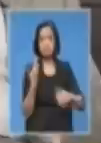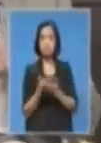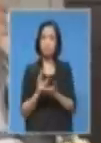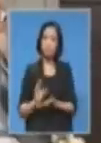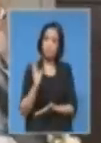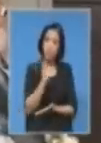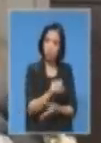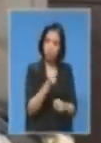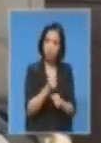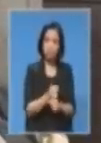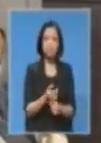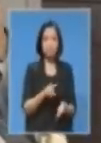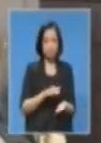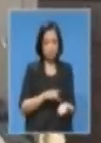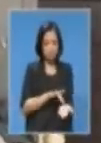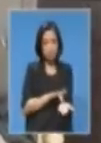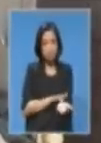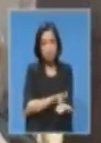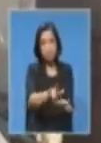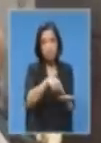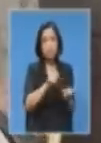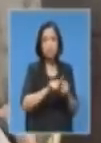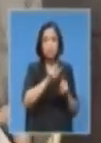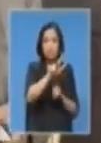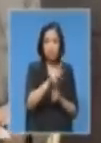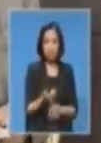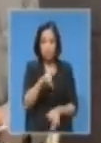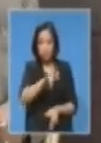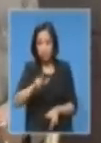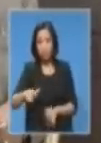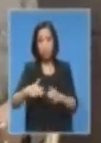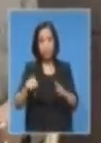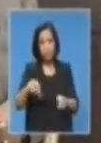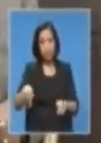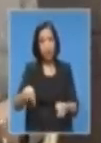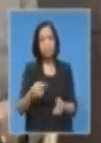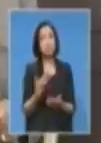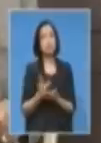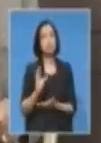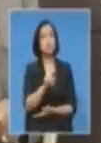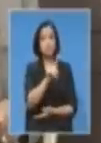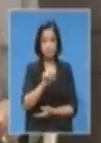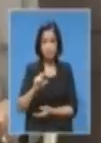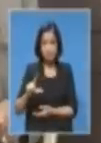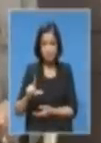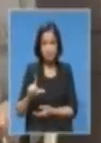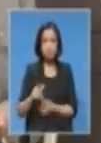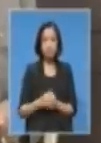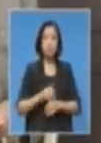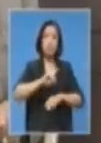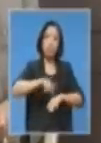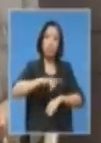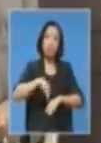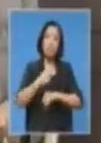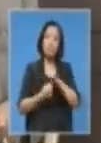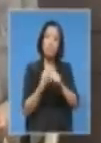งทางวิ่งที่3ทั้งหลุมจอดอะไรเนี่ยครับใช้เงินประมาณแสนล้านเนี่ยนะครับ ครับ ใช้เวลากี่ปี